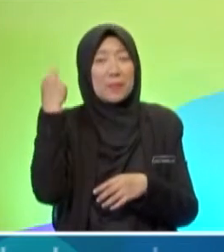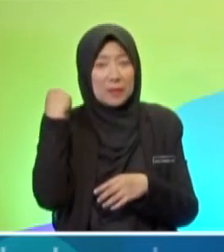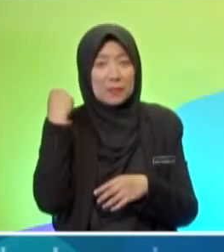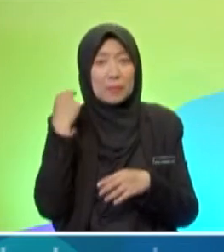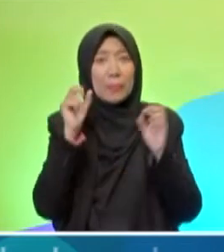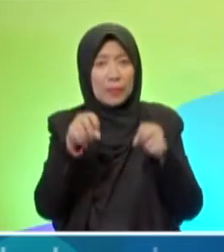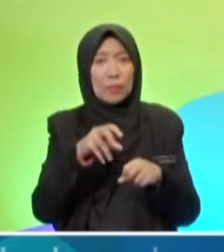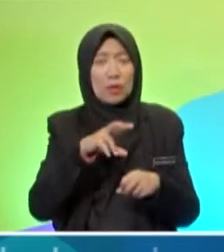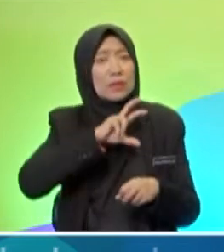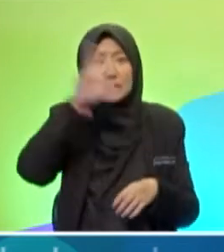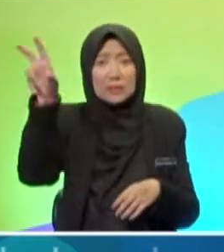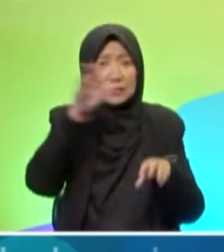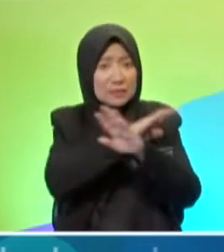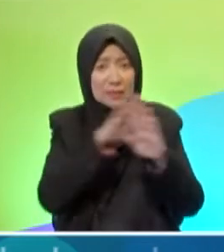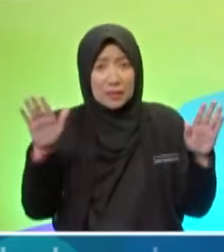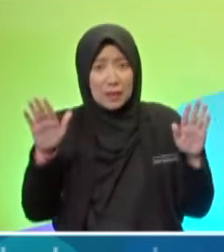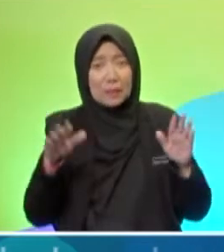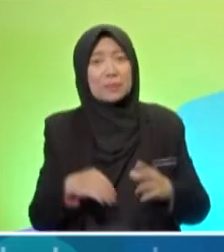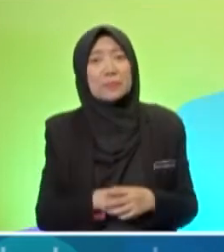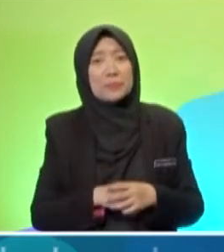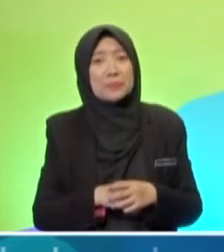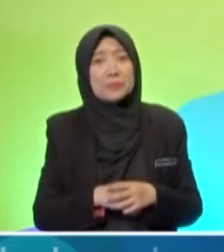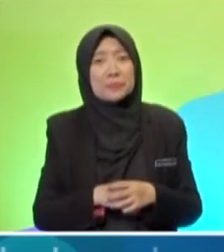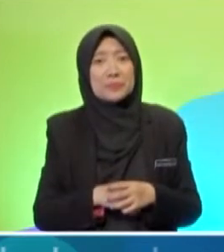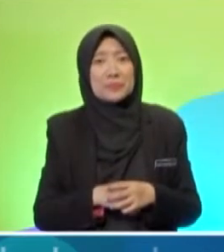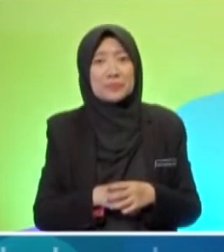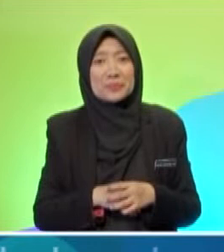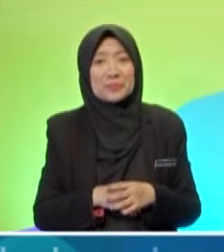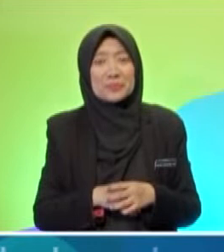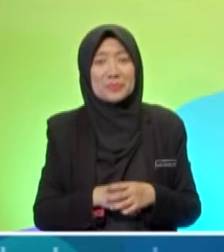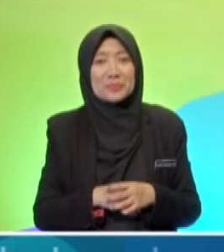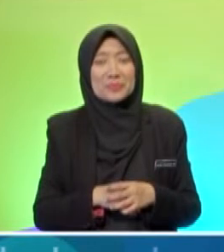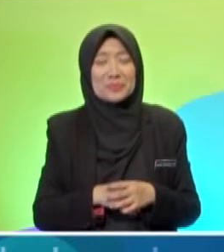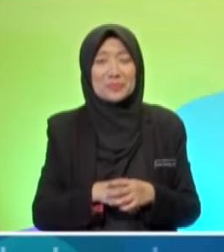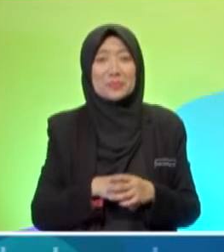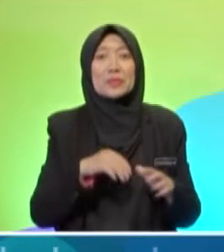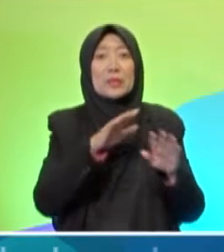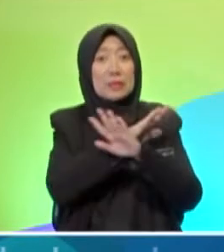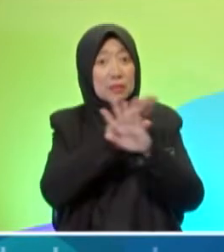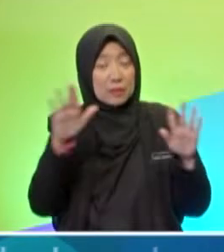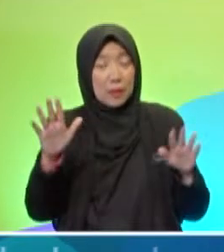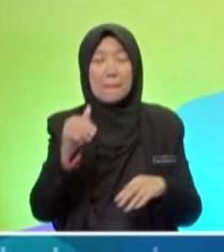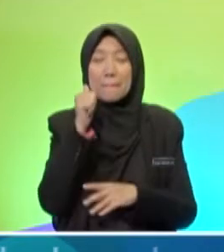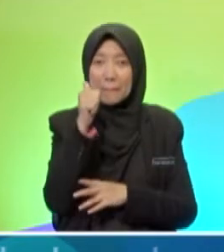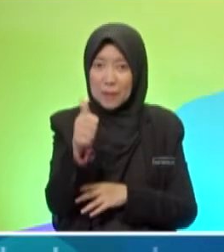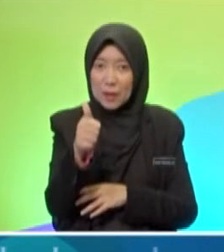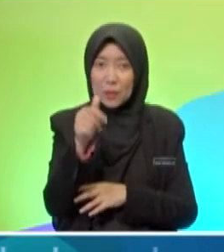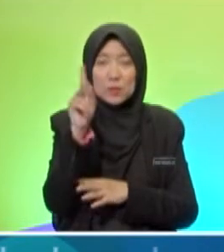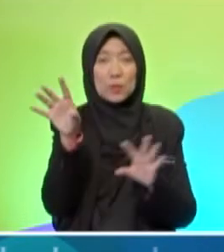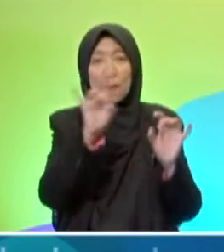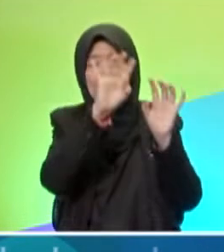keju dikata tidak coba kece Hai tidak bagus ditemani satu bintang